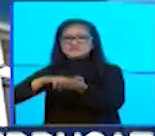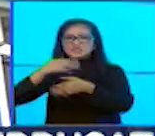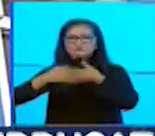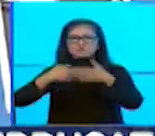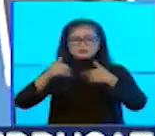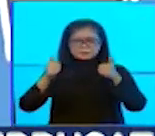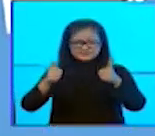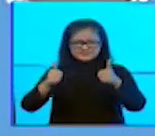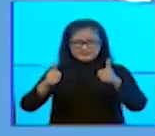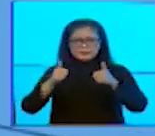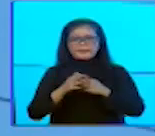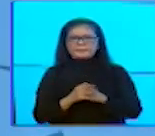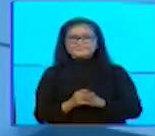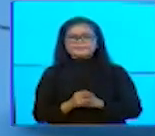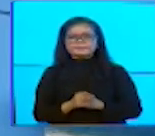mindset